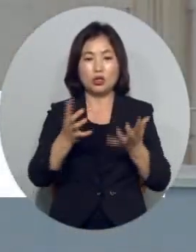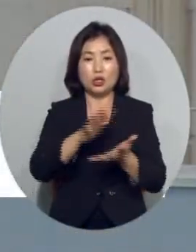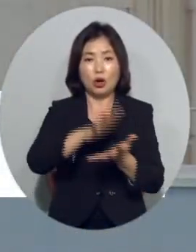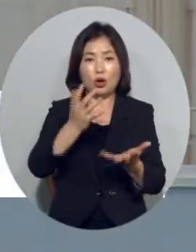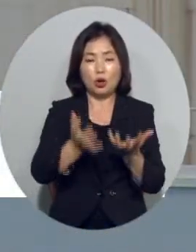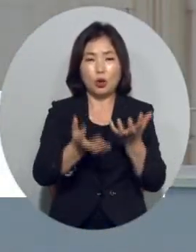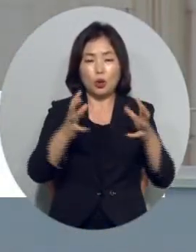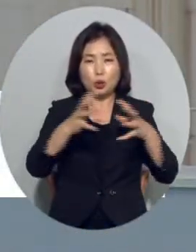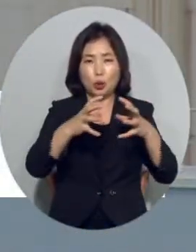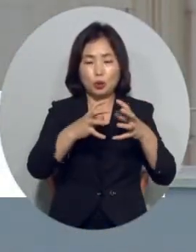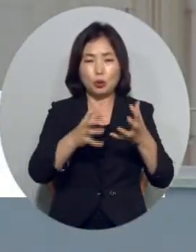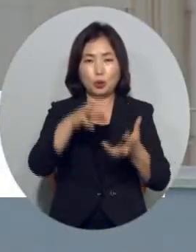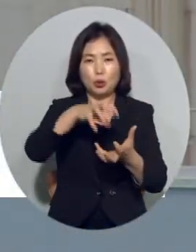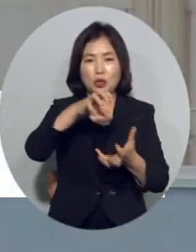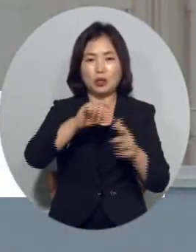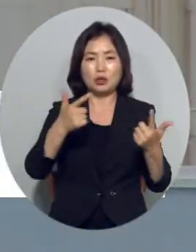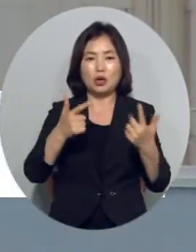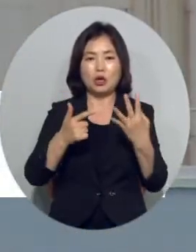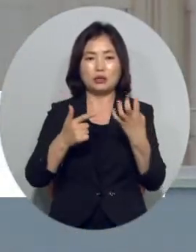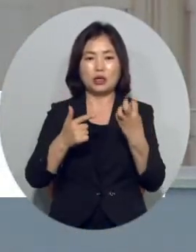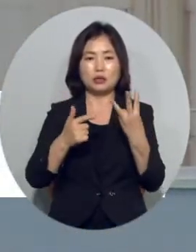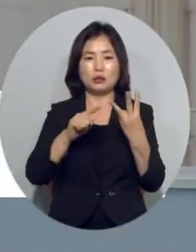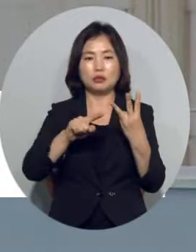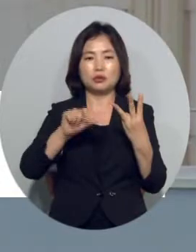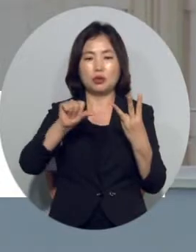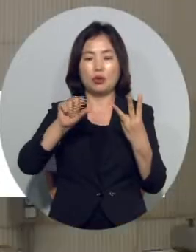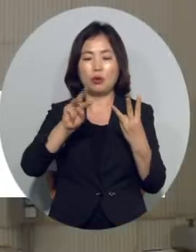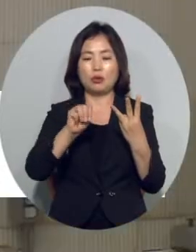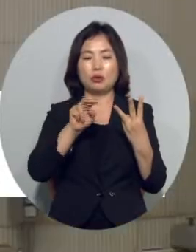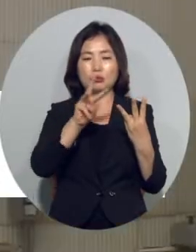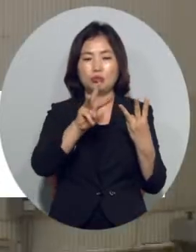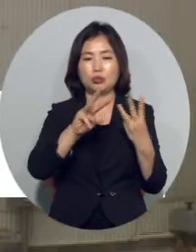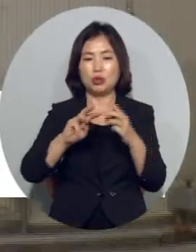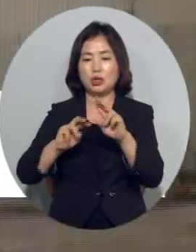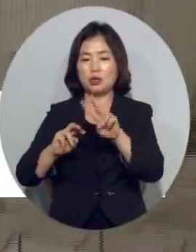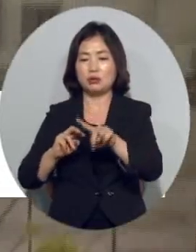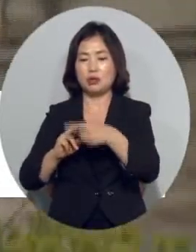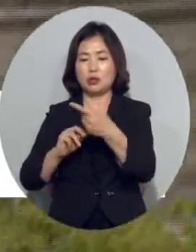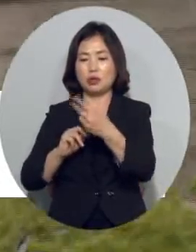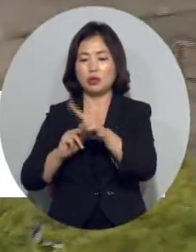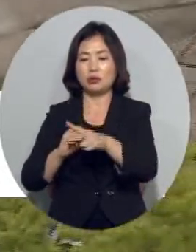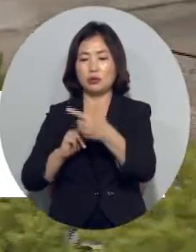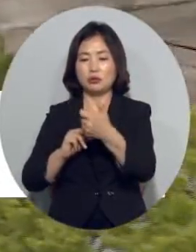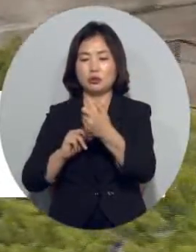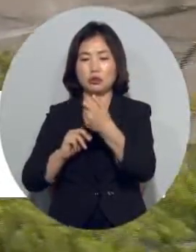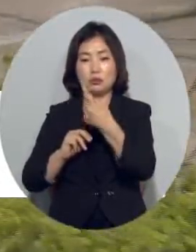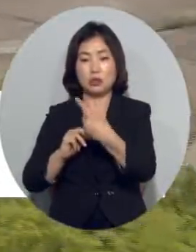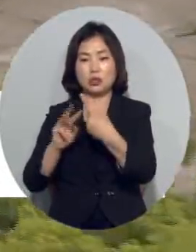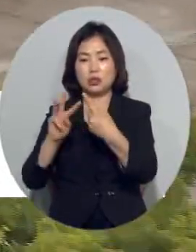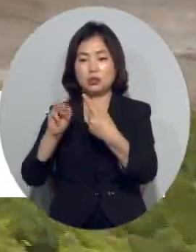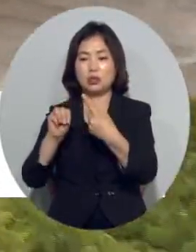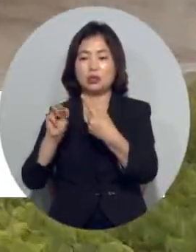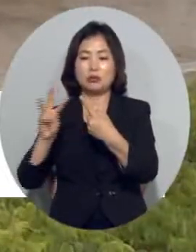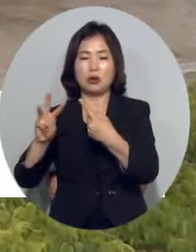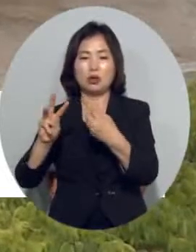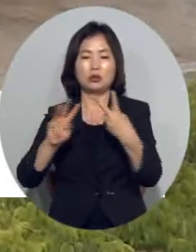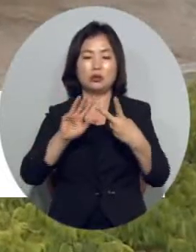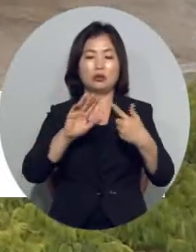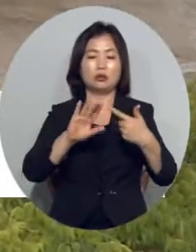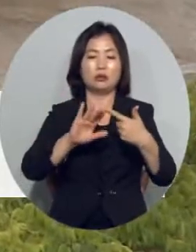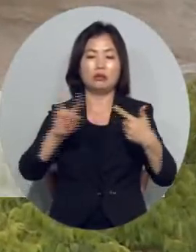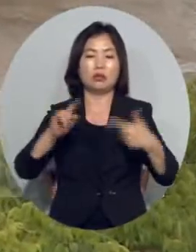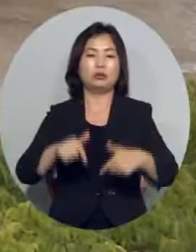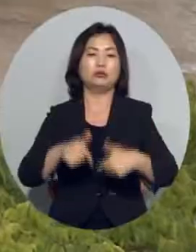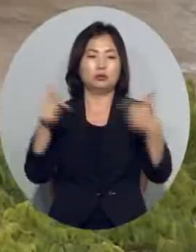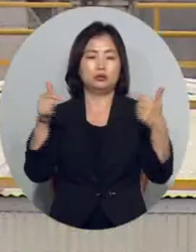발전 용량이 43.5 메가와트 에서 261 메가와트 로 6배 늘어 나게 된다는